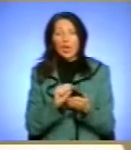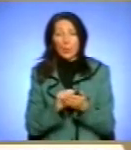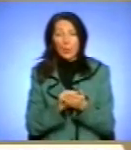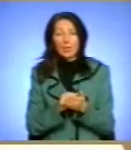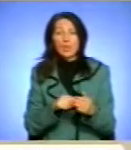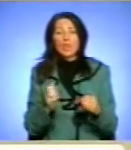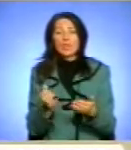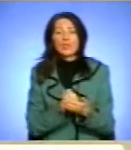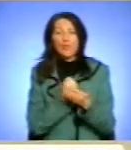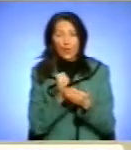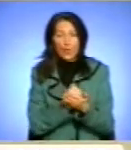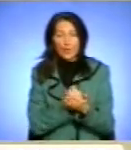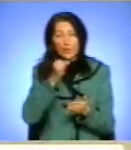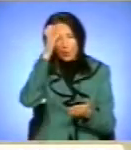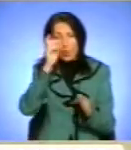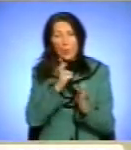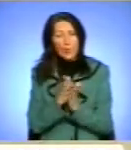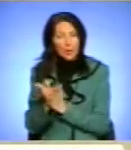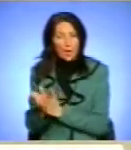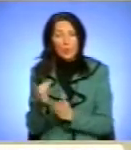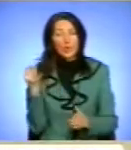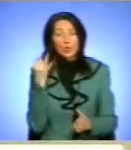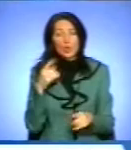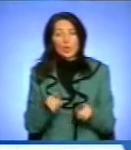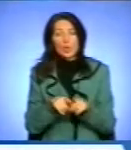науково-довідкової бібліотеки про історію та видатних постатей.